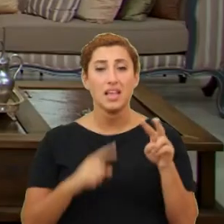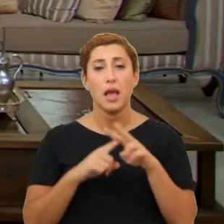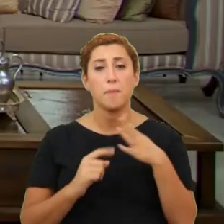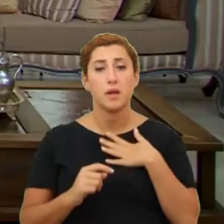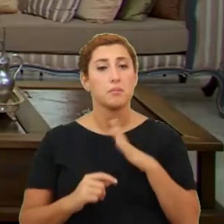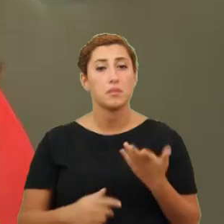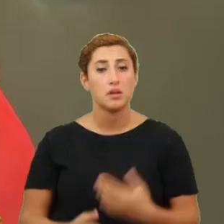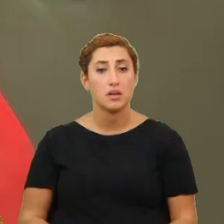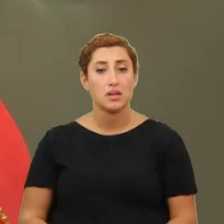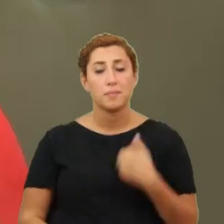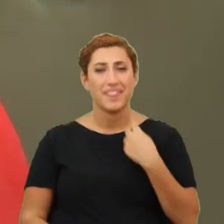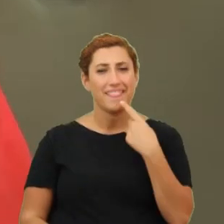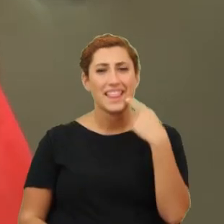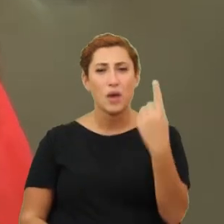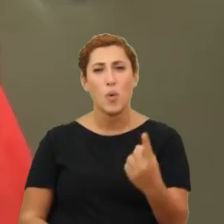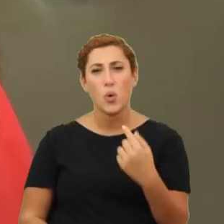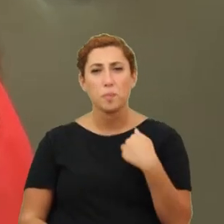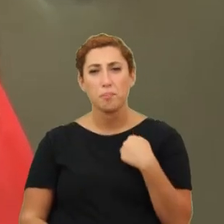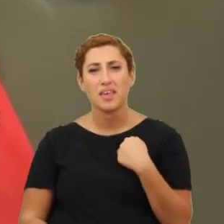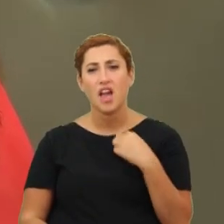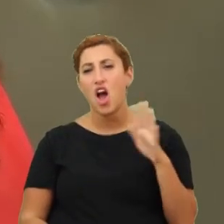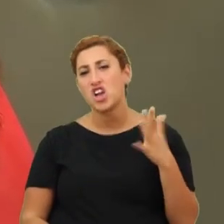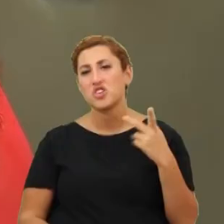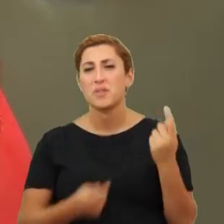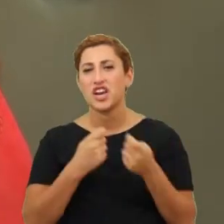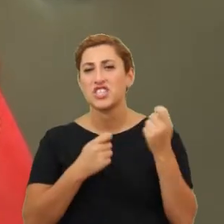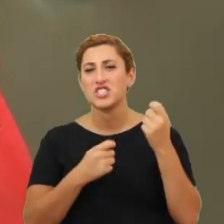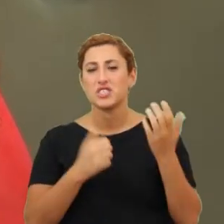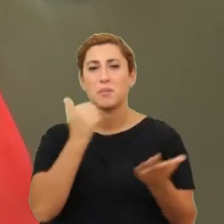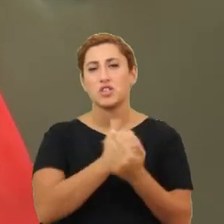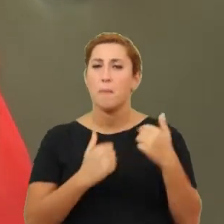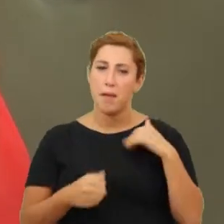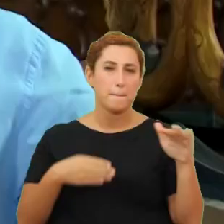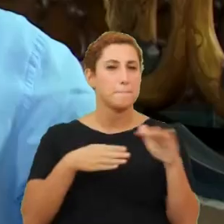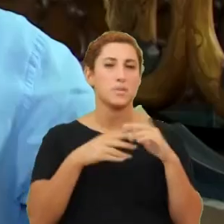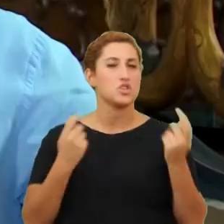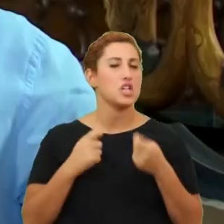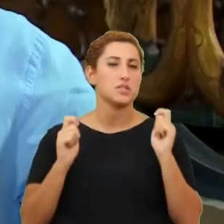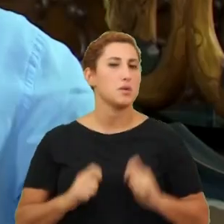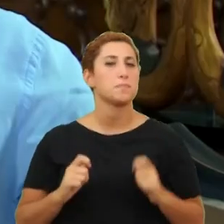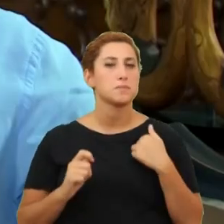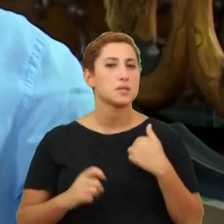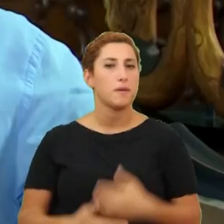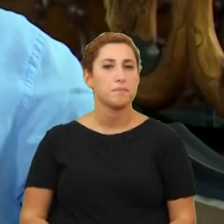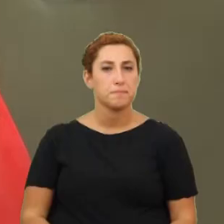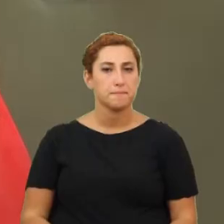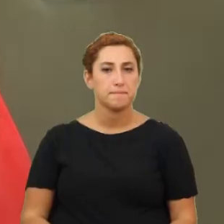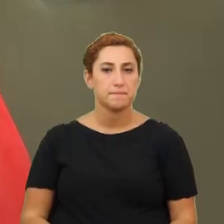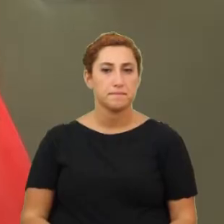Kemal'im. Hmm. Diyorum ki, acaba şirketin başına ben mi geçsem?